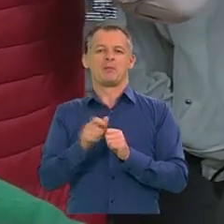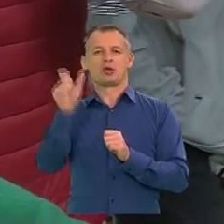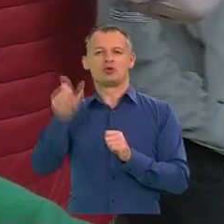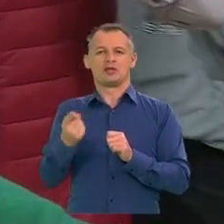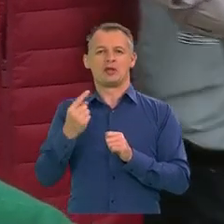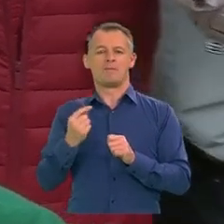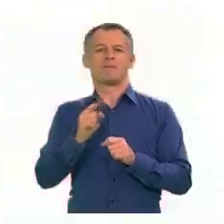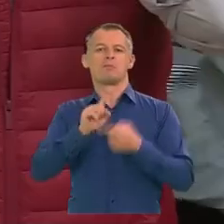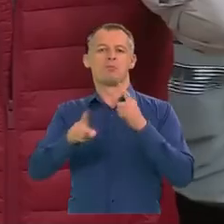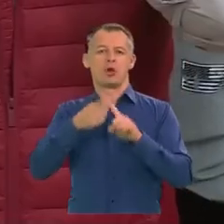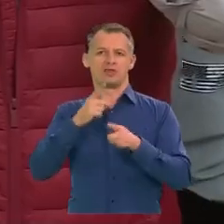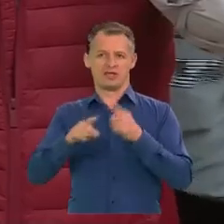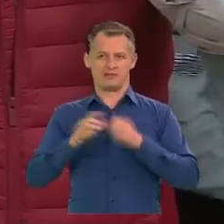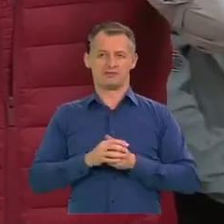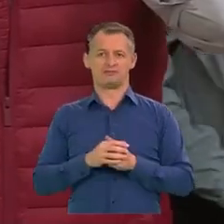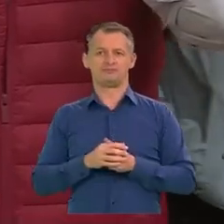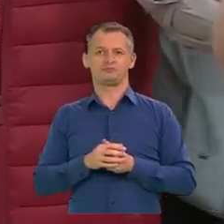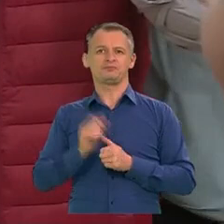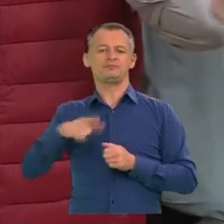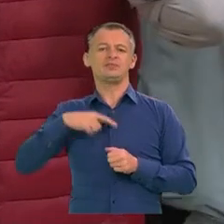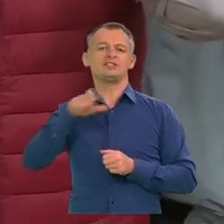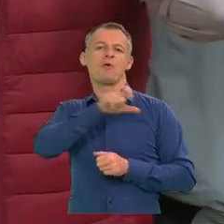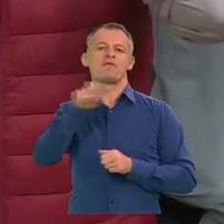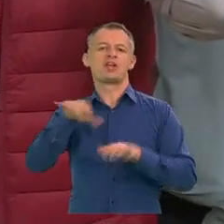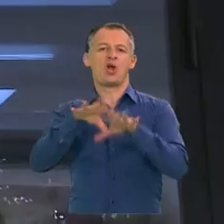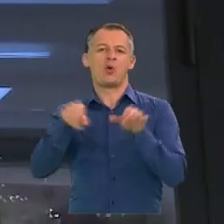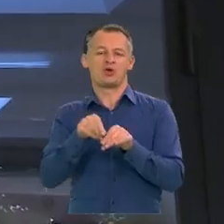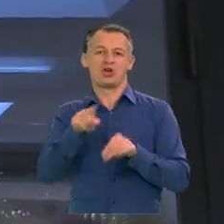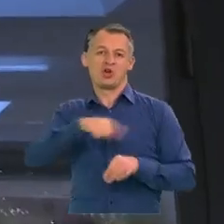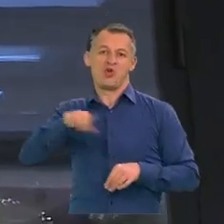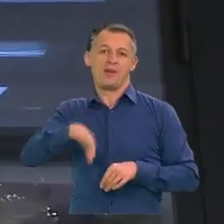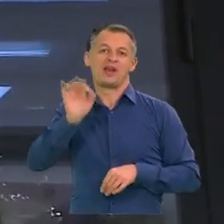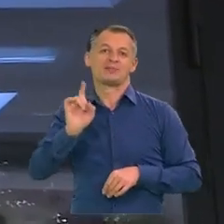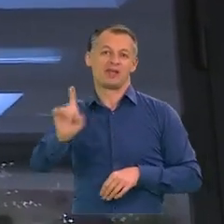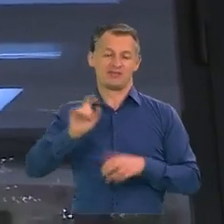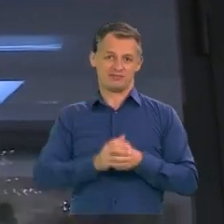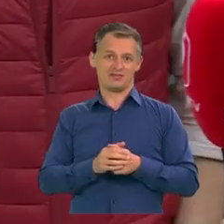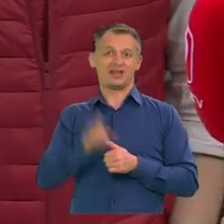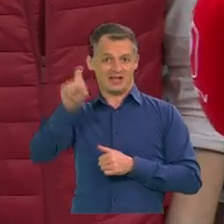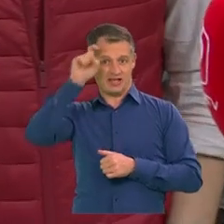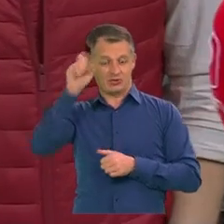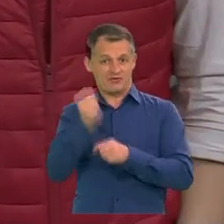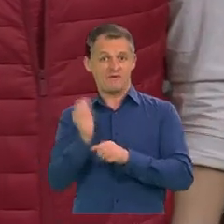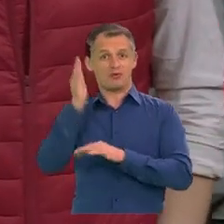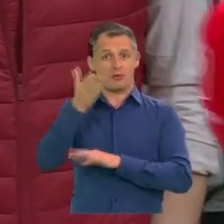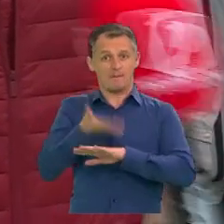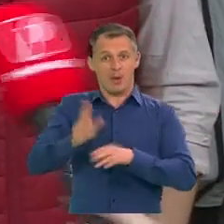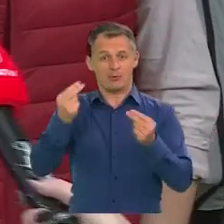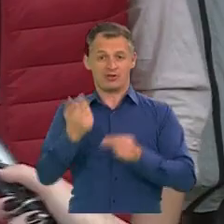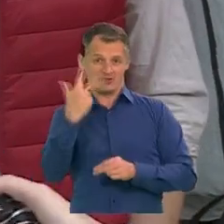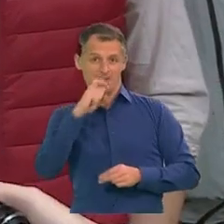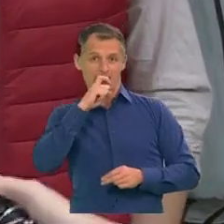a lua o altă direcție. E o vină comună, până la urmă noi am ales pe ei. Încrezători că vor proiecta un viitor mai bun, cei trei băieți sunt